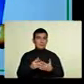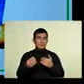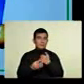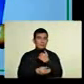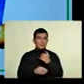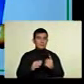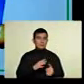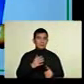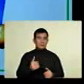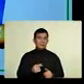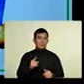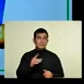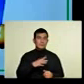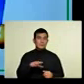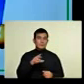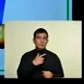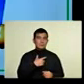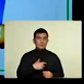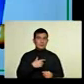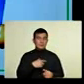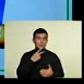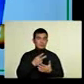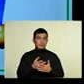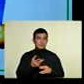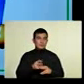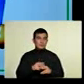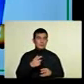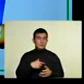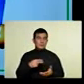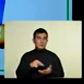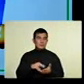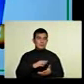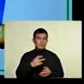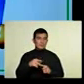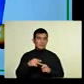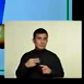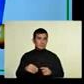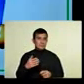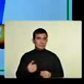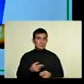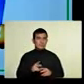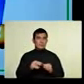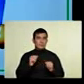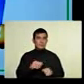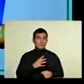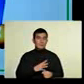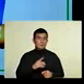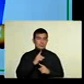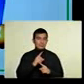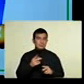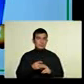последней, что ты себя же самого не ставишь в ряд передний. Не могут ждать у нас в